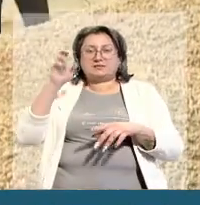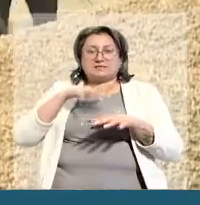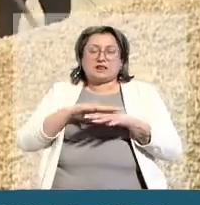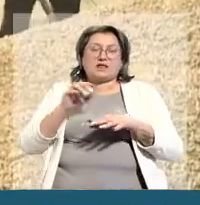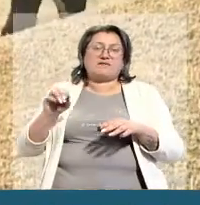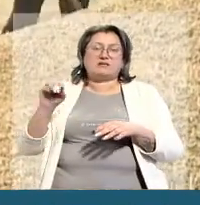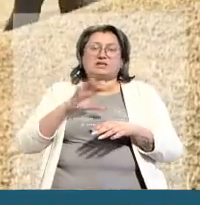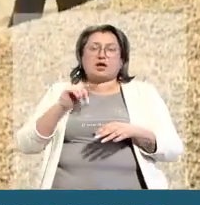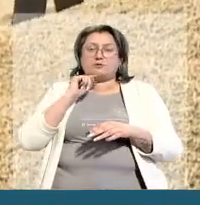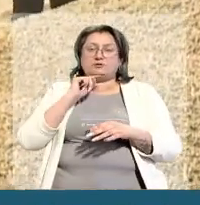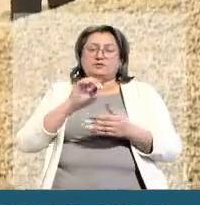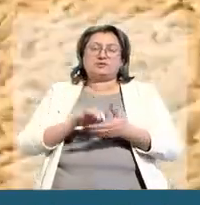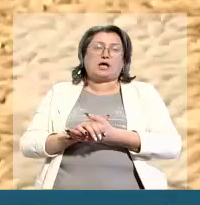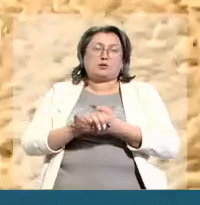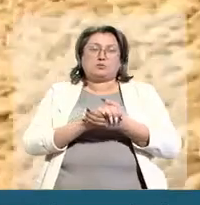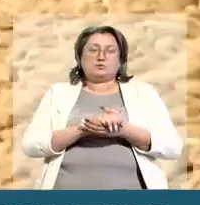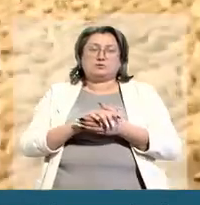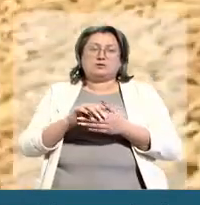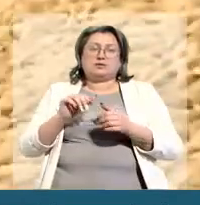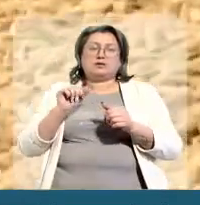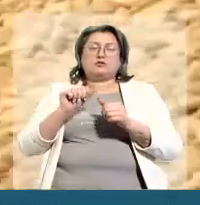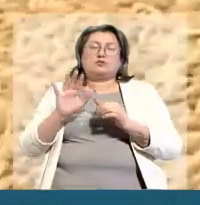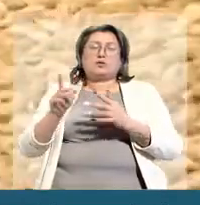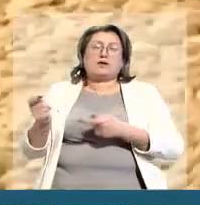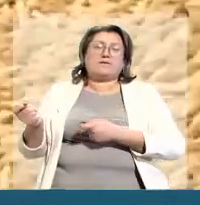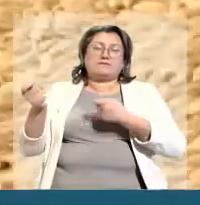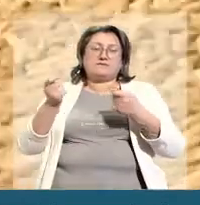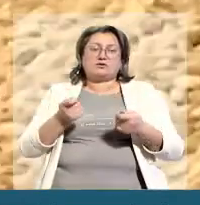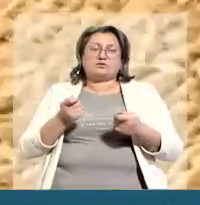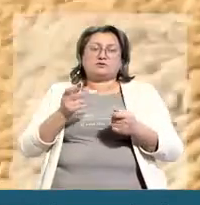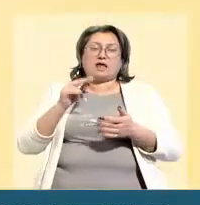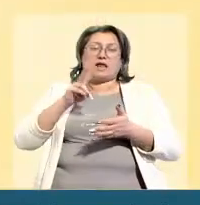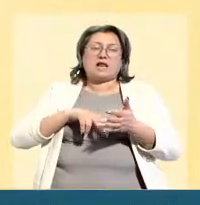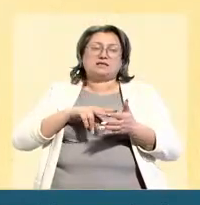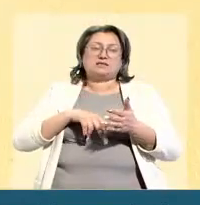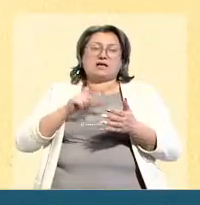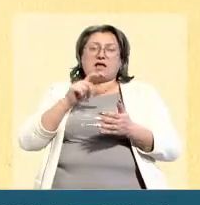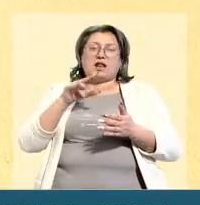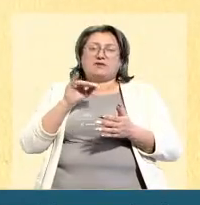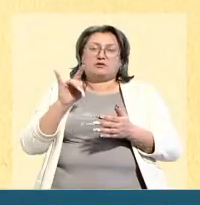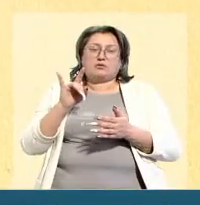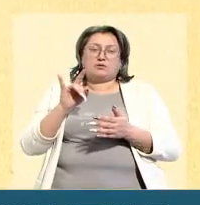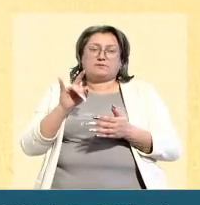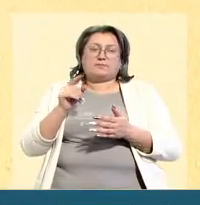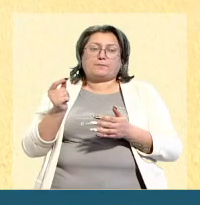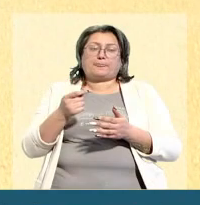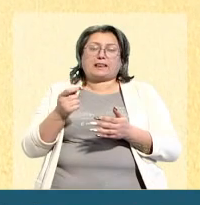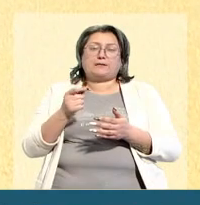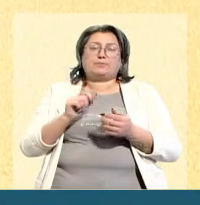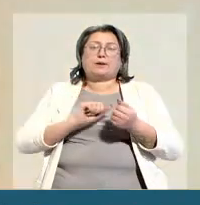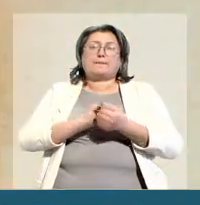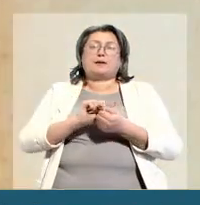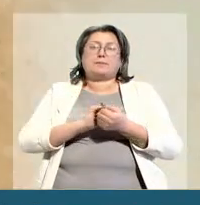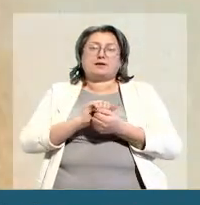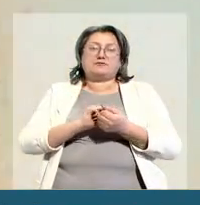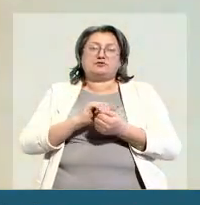кәсіпорындарына бидай әкелуді қоспағанда, үшінші елдерден және Еуразиялық экономикалық одақ елдерінен теміржол көлігімен Қазақстан аумағына